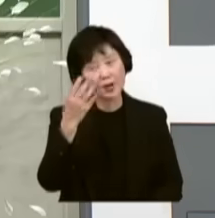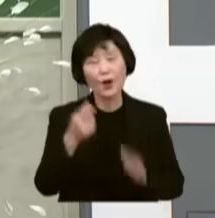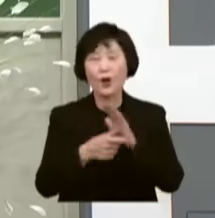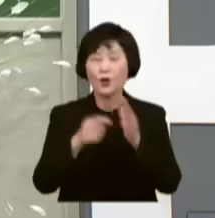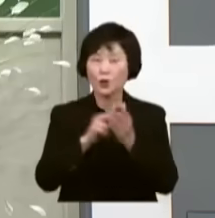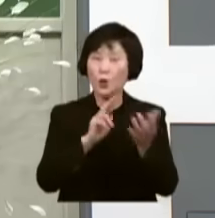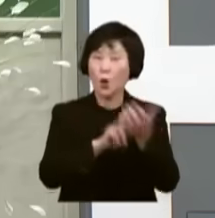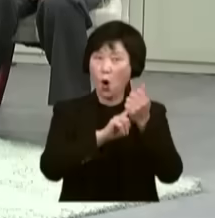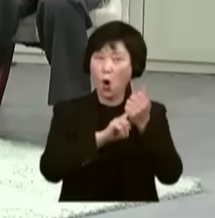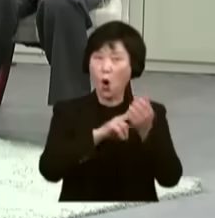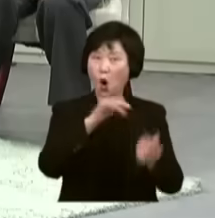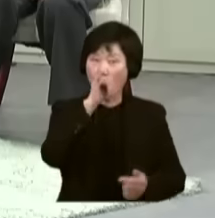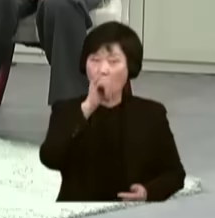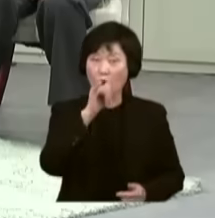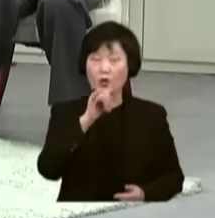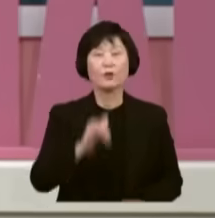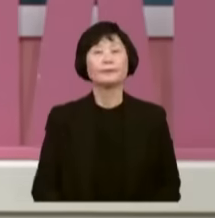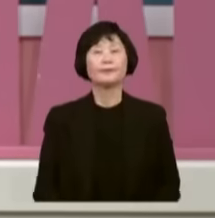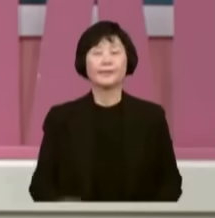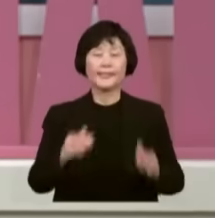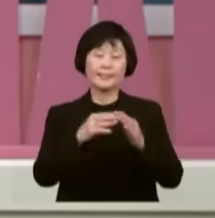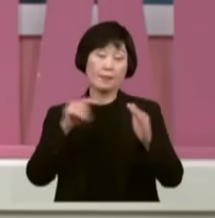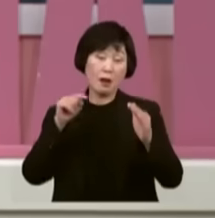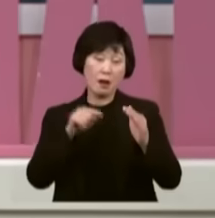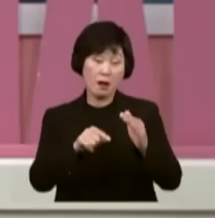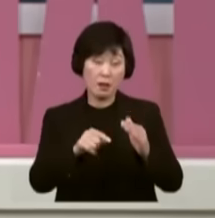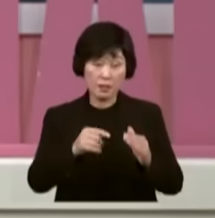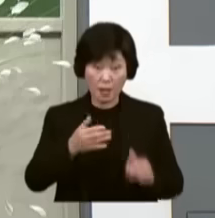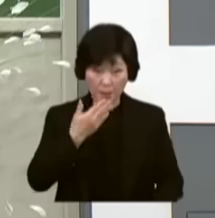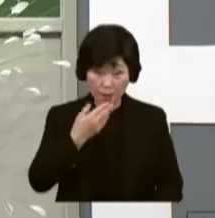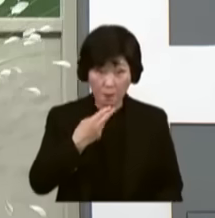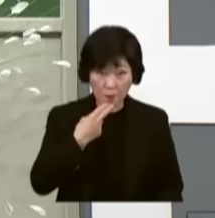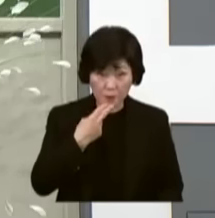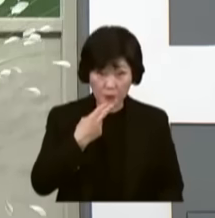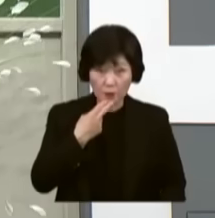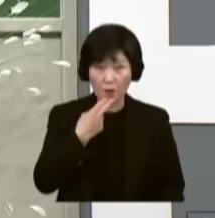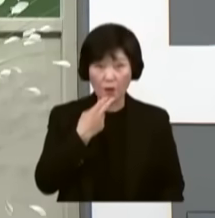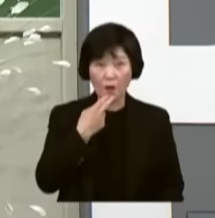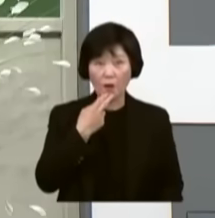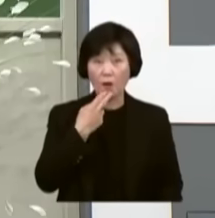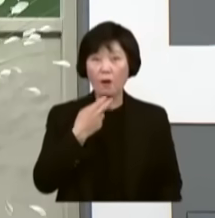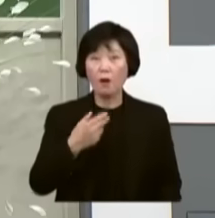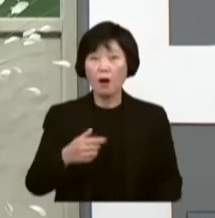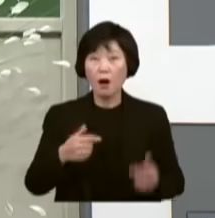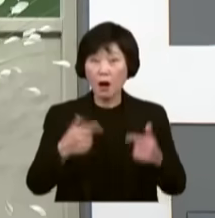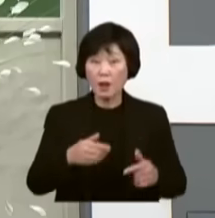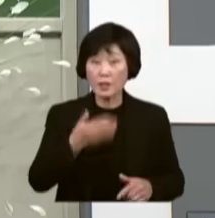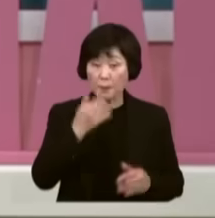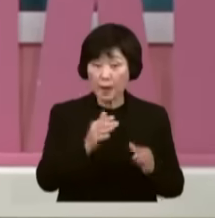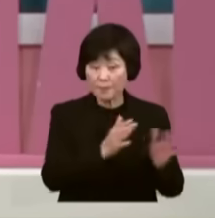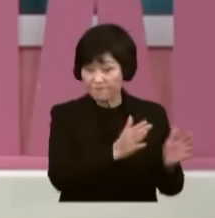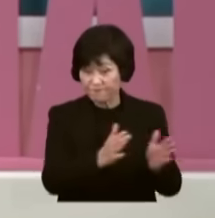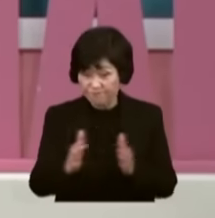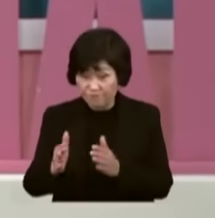어떤 일이 벌어졌어요? 집에 딱 들어가니까 그날 보니까 밥이 없어. 밥이 없어. 이거 이건 아니지. 이용식 씨한테 밥이라는 건. 화나셨나?